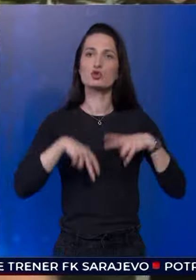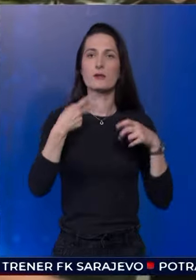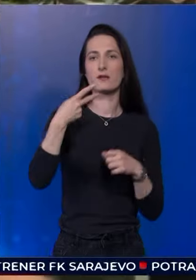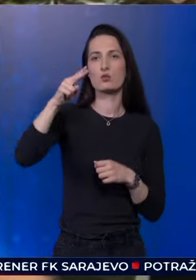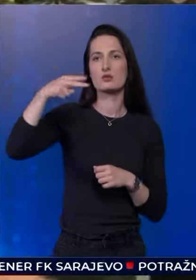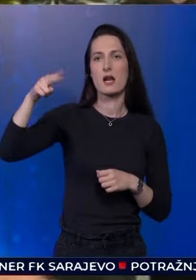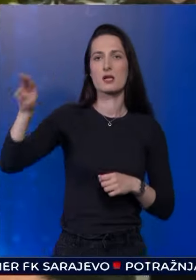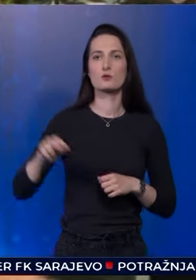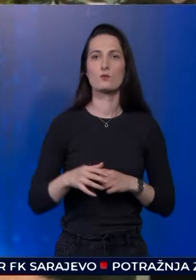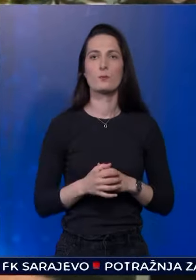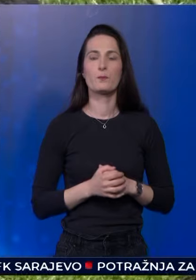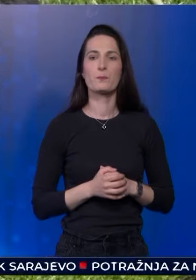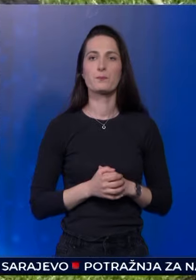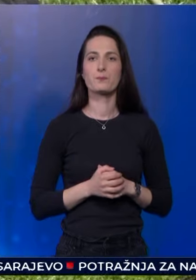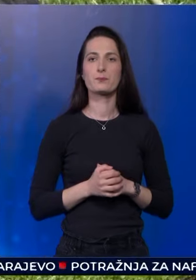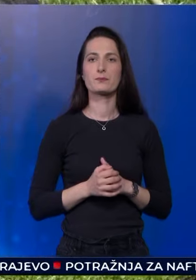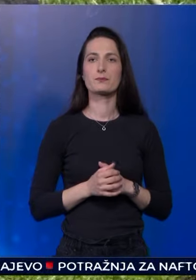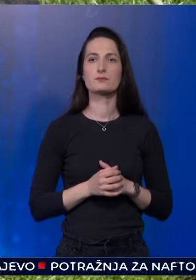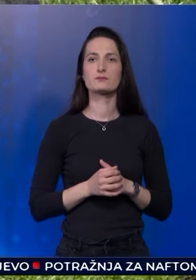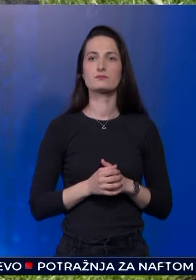pandi živi u inostranstvu.